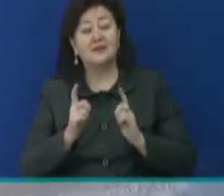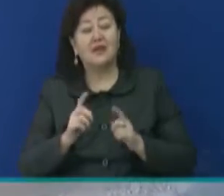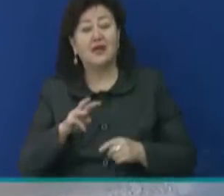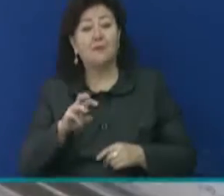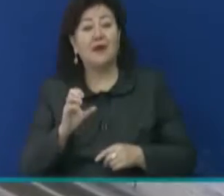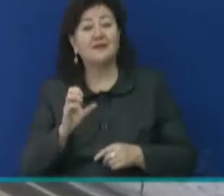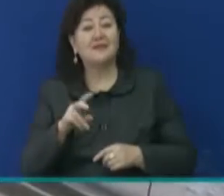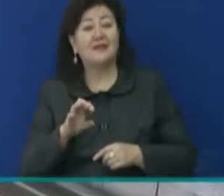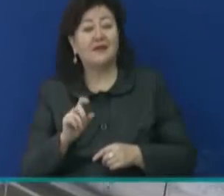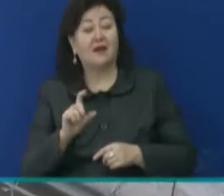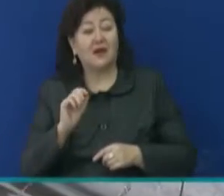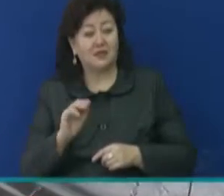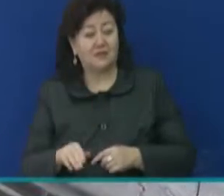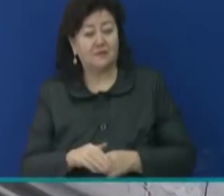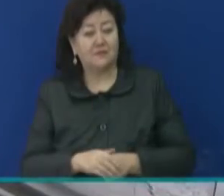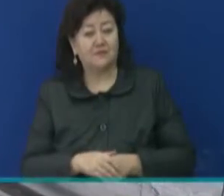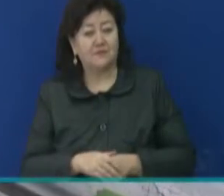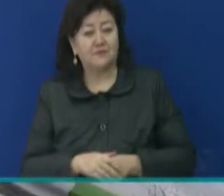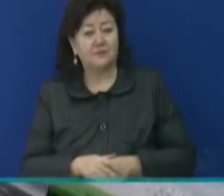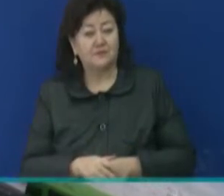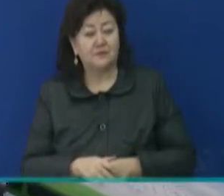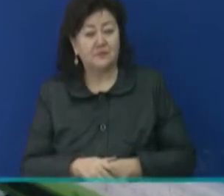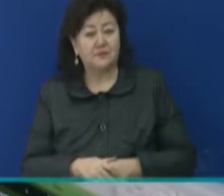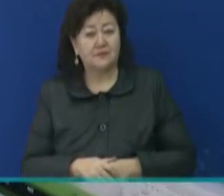жилищной инспекции вот такое